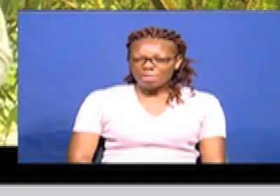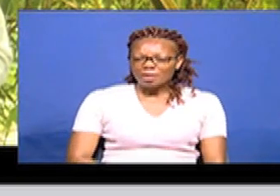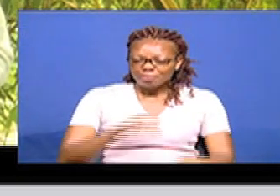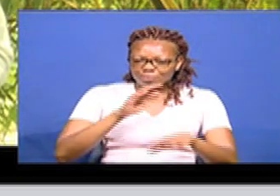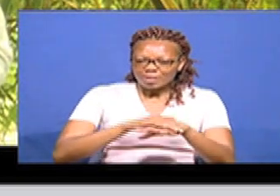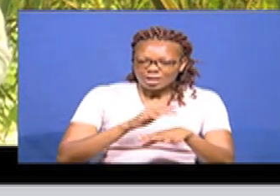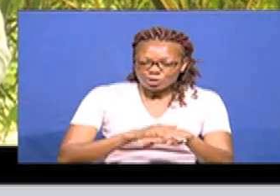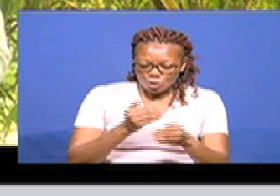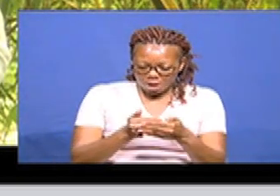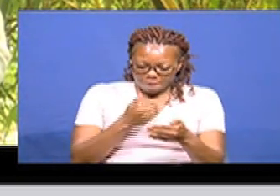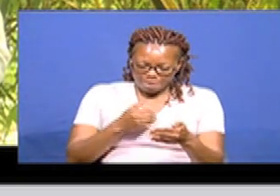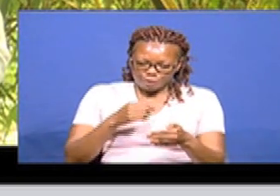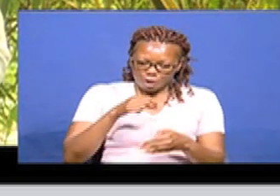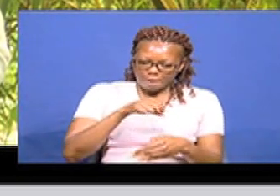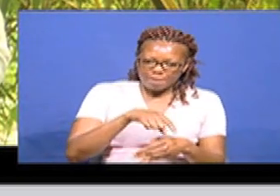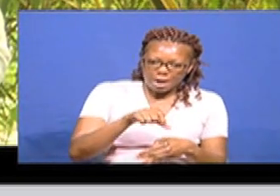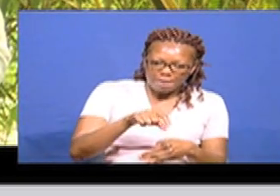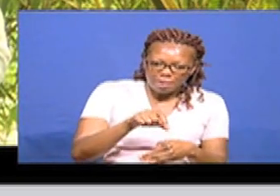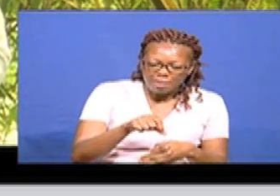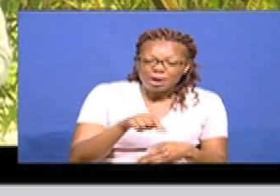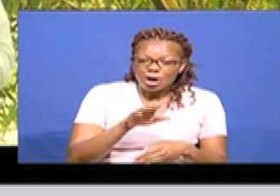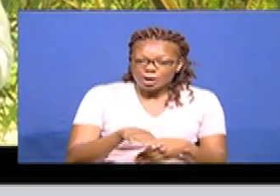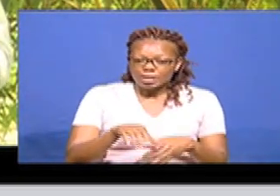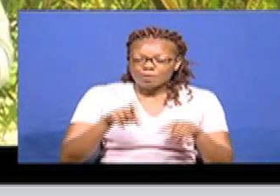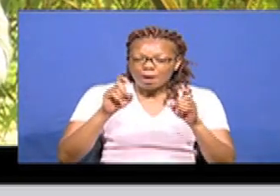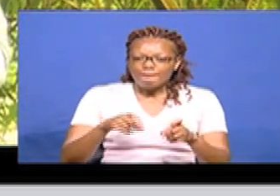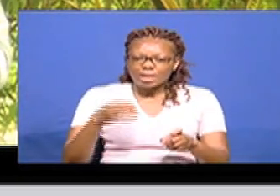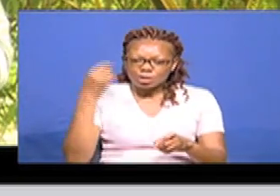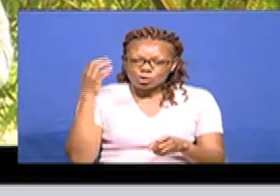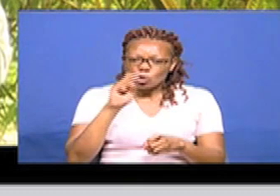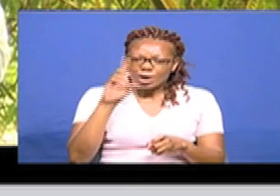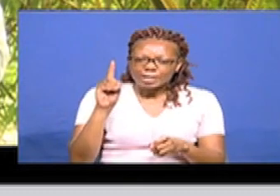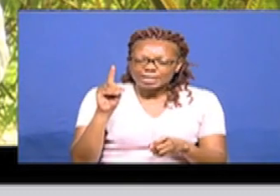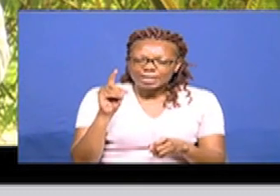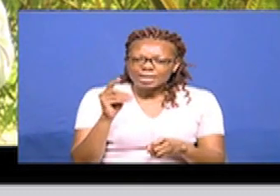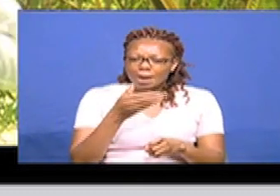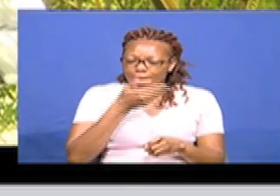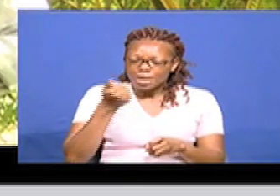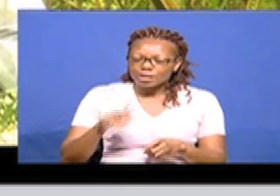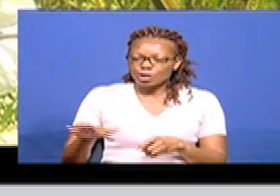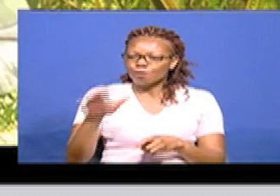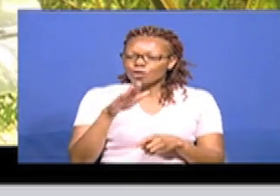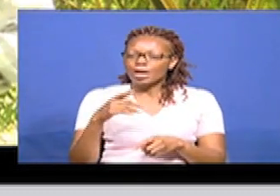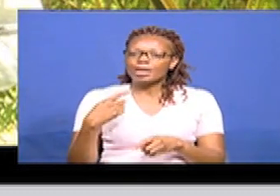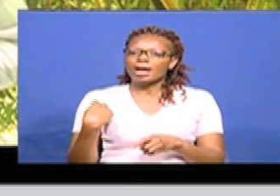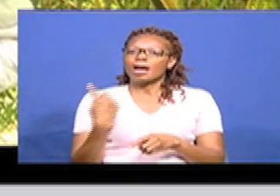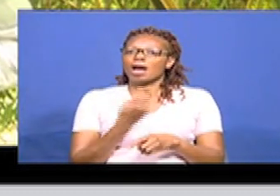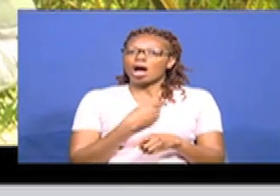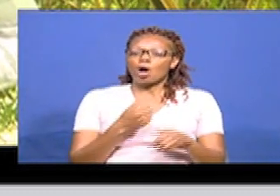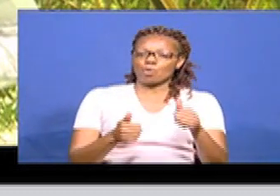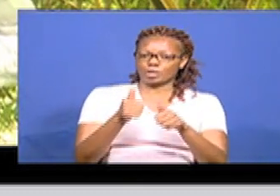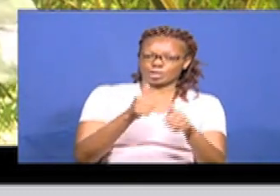Ni vyema kabla ya kupanda pojo ujue ni mbegu gani iliyomwafaka katika eneo unaloazimia